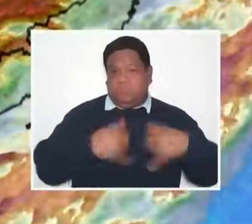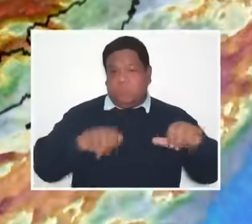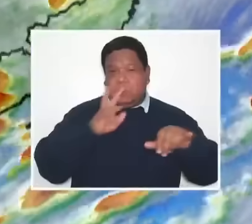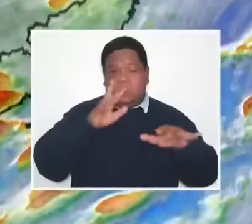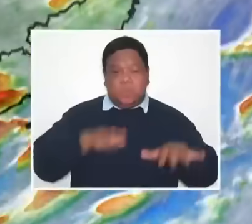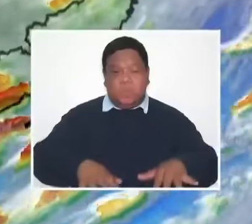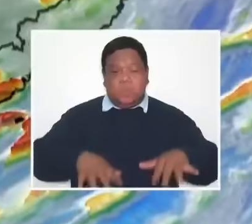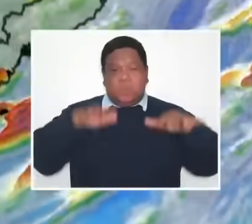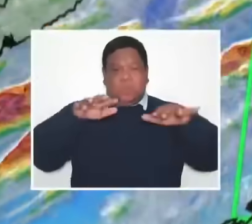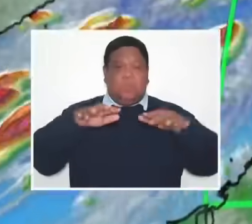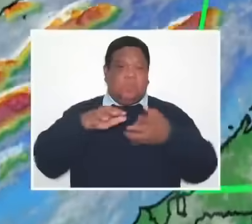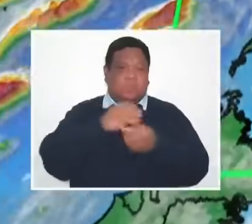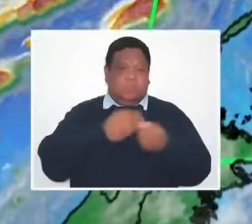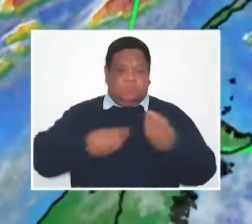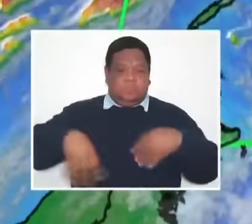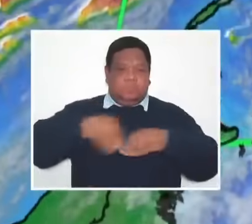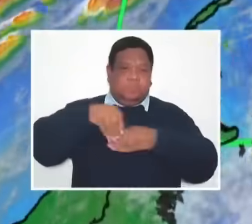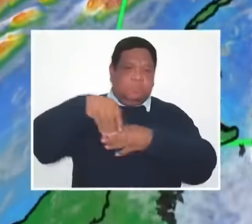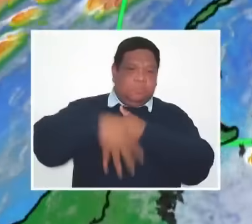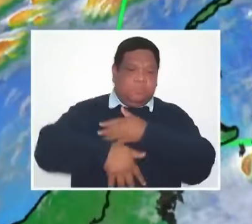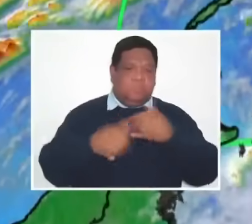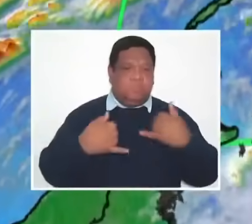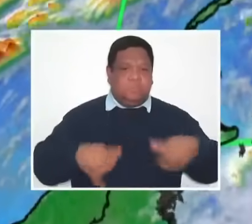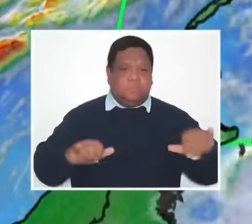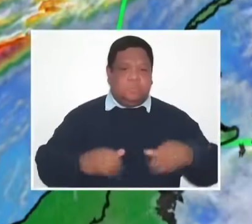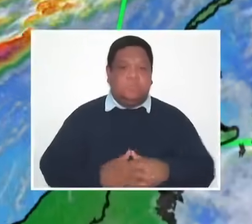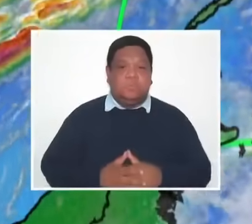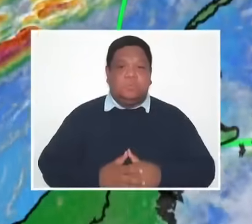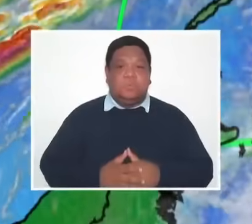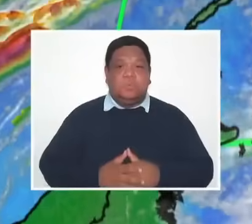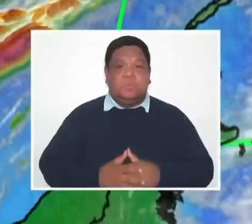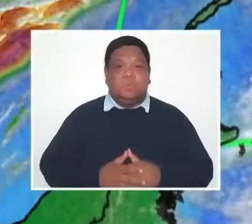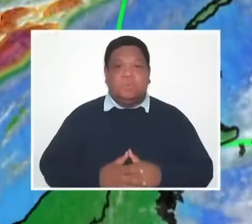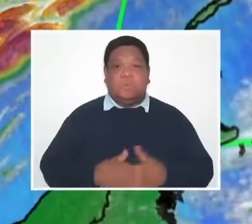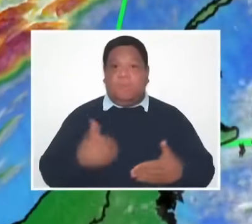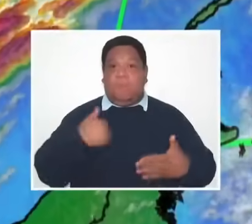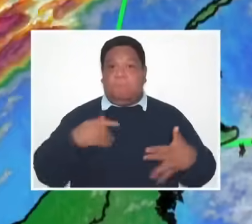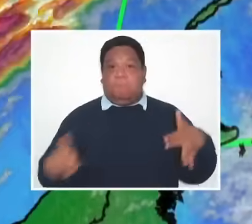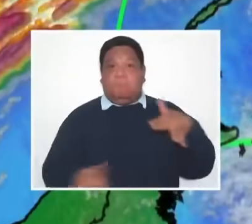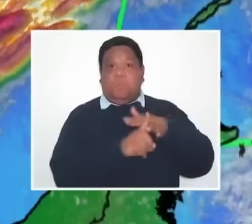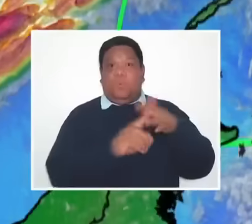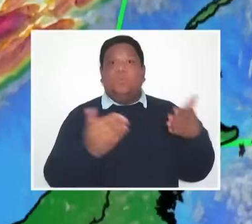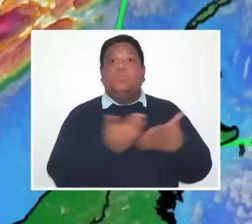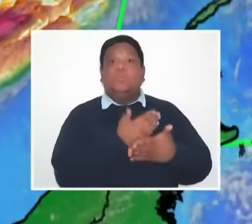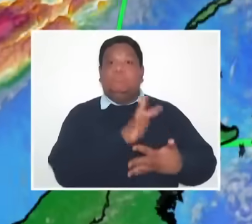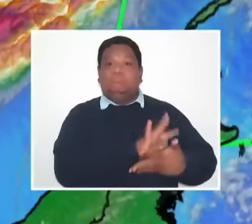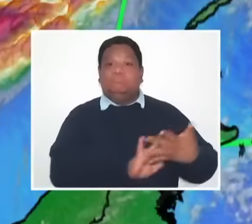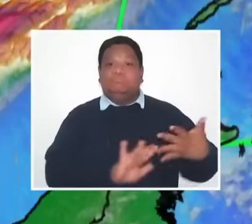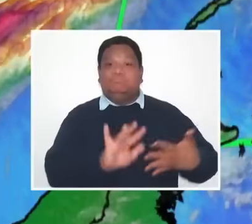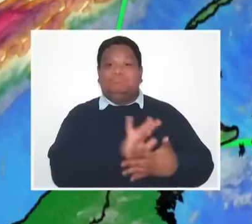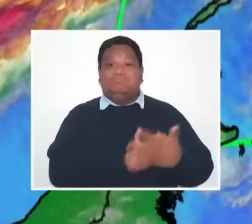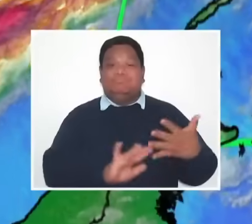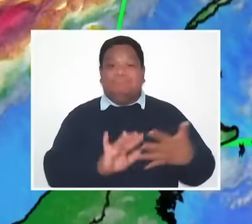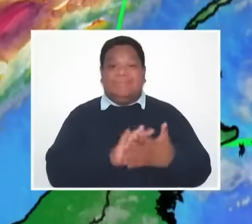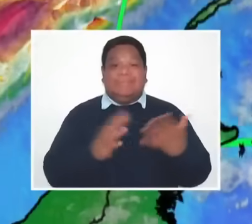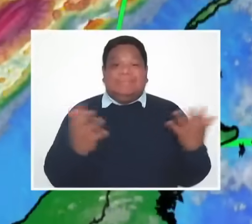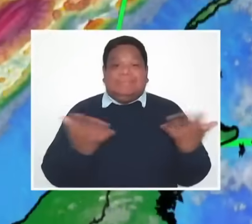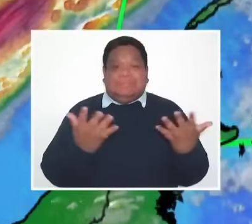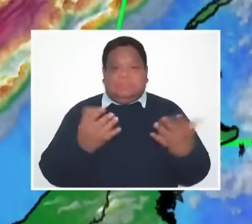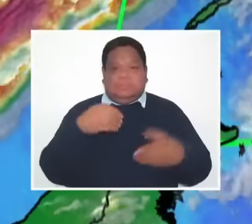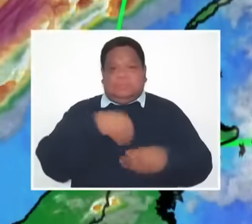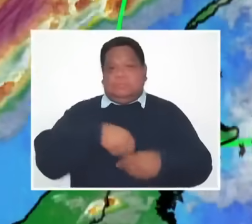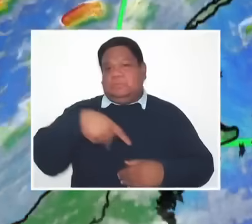lupa. Samantala, isang low pressure area ang nabuo sa silangan ng bansa kahapon at nakapasok na po ito ng Philippine Area of